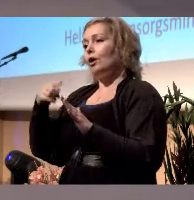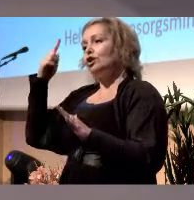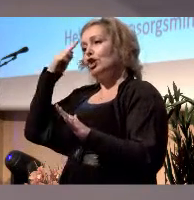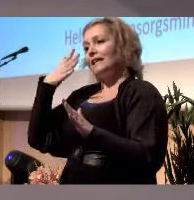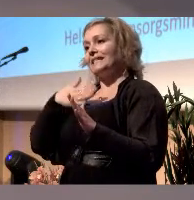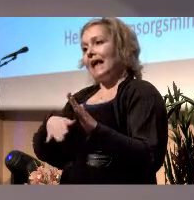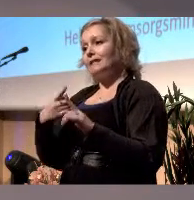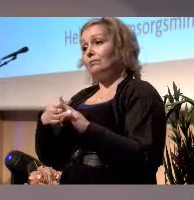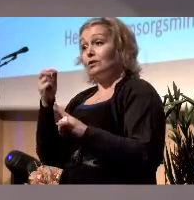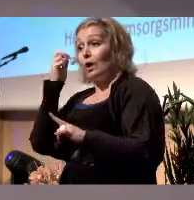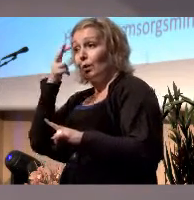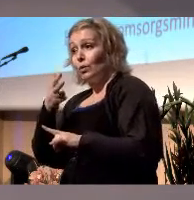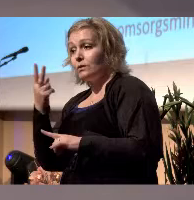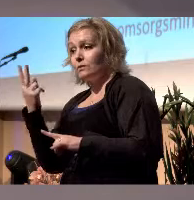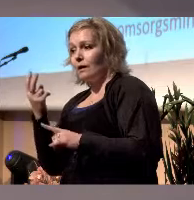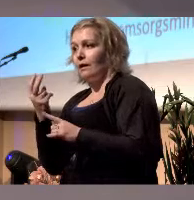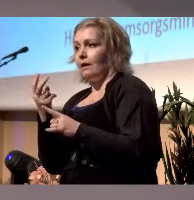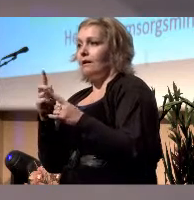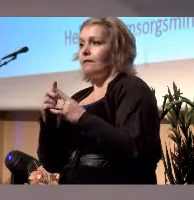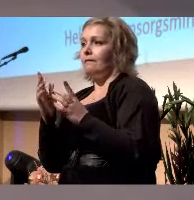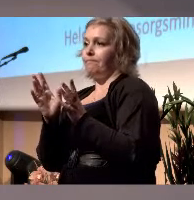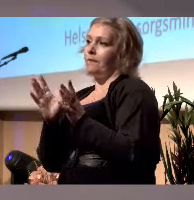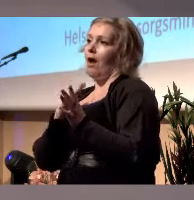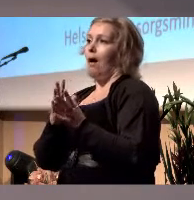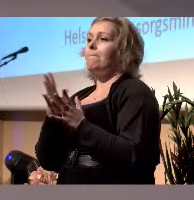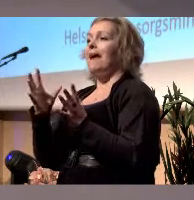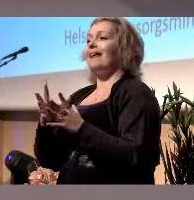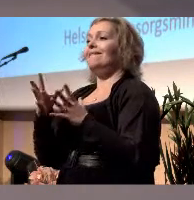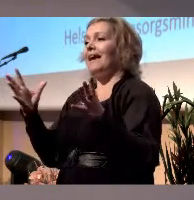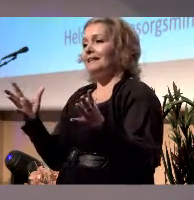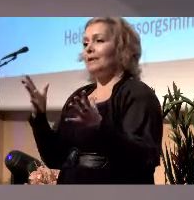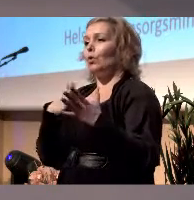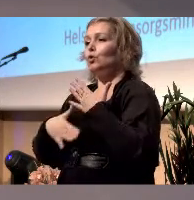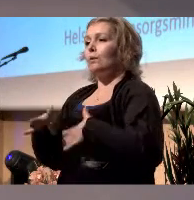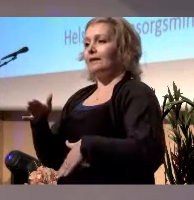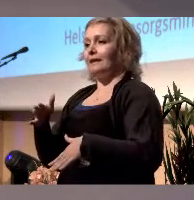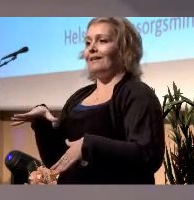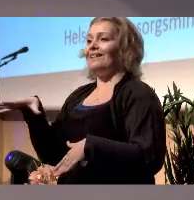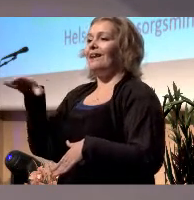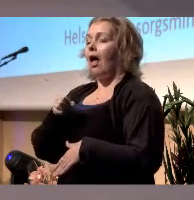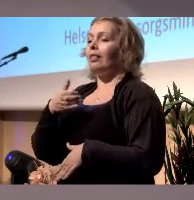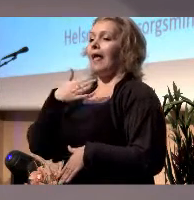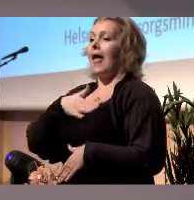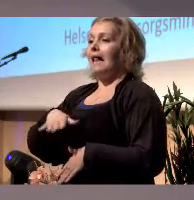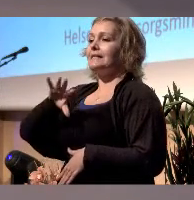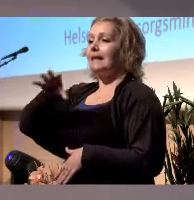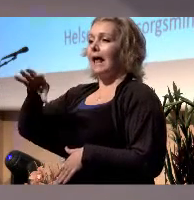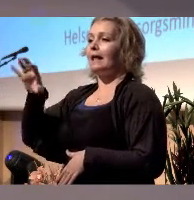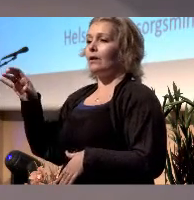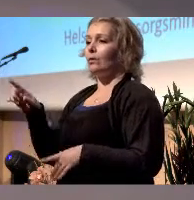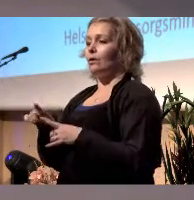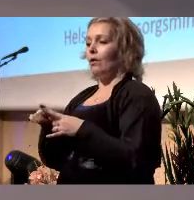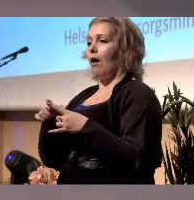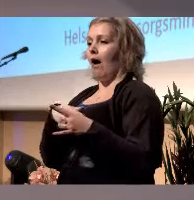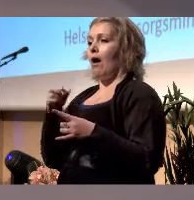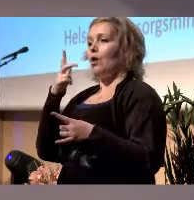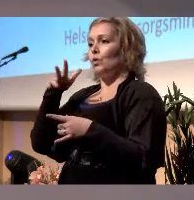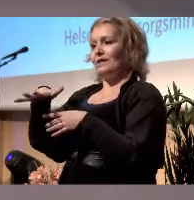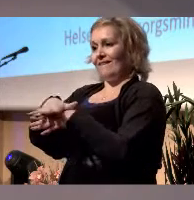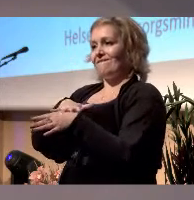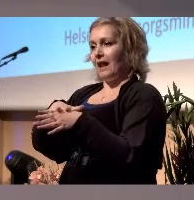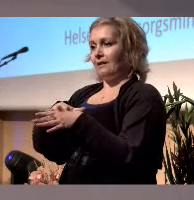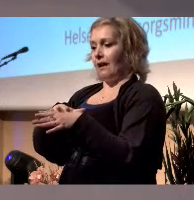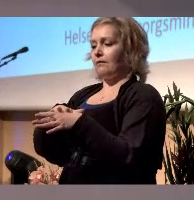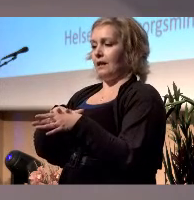psykisk helse og rus hver for seg skal ha større vekst enn somatikk i alle helseregioner. Og en opptrappingsplan for rusfeltet